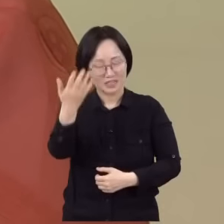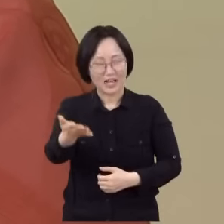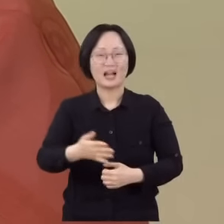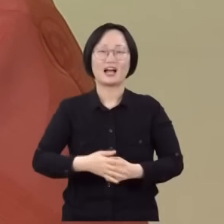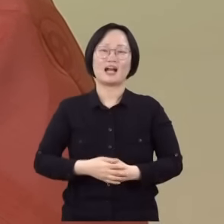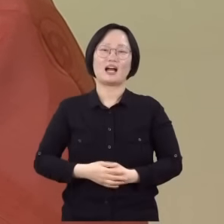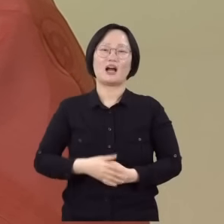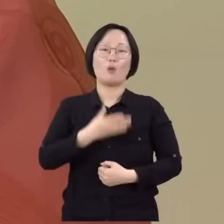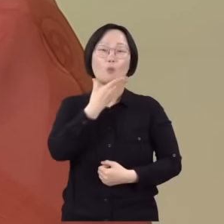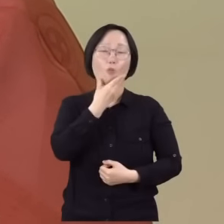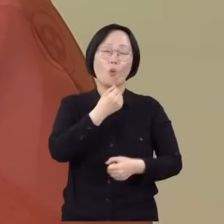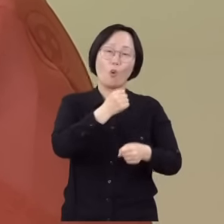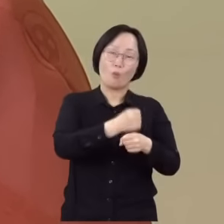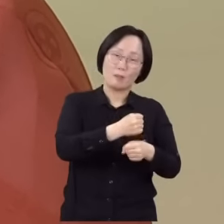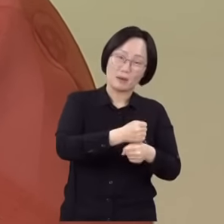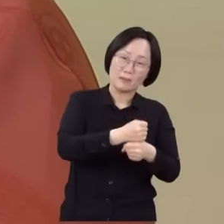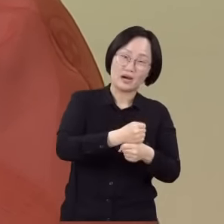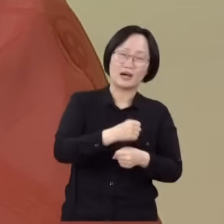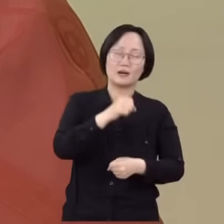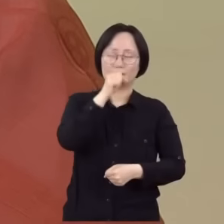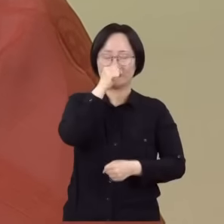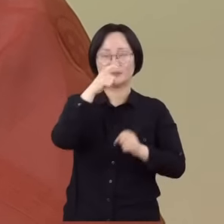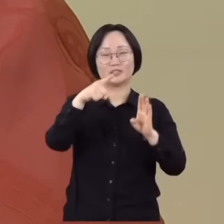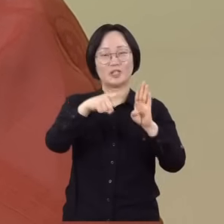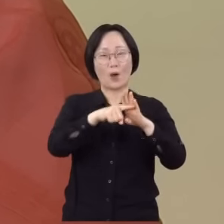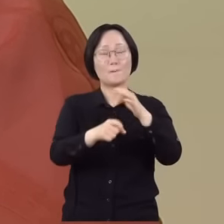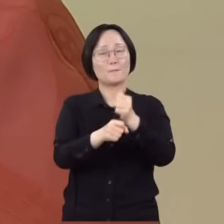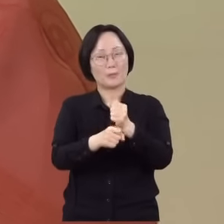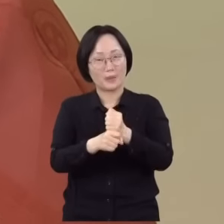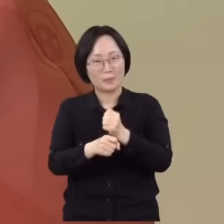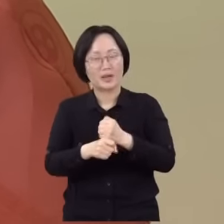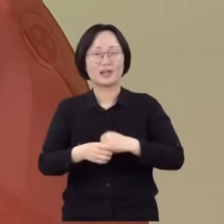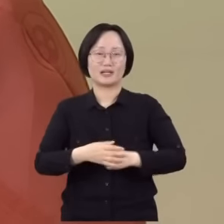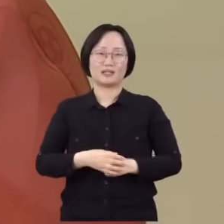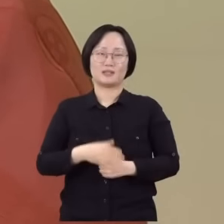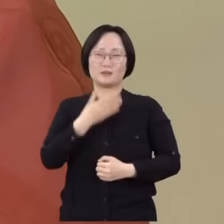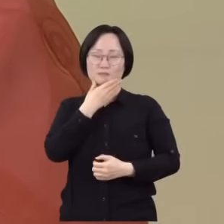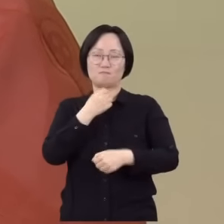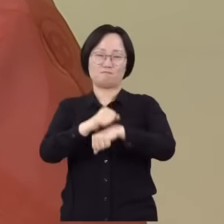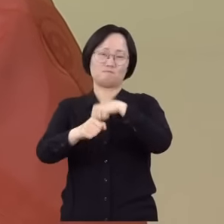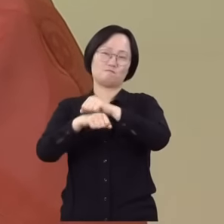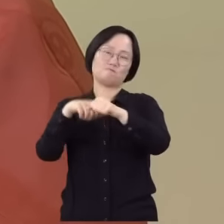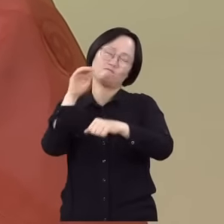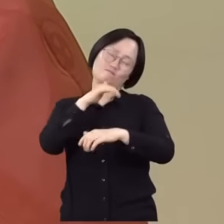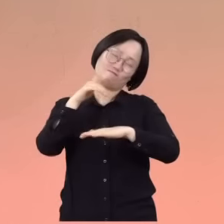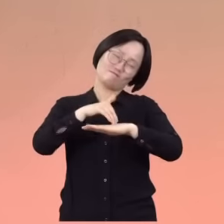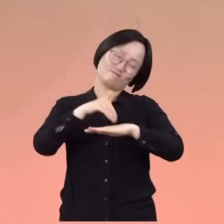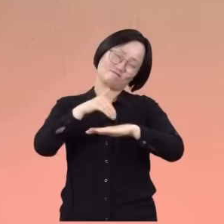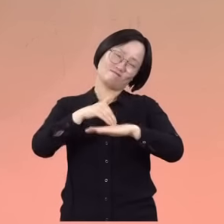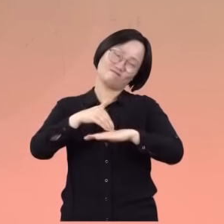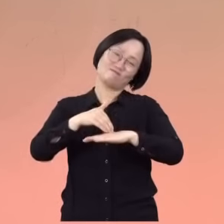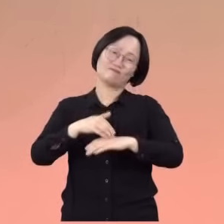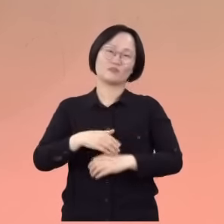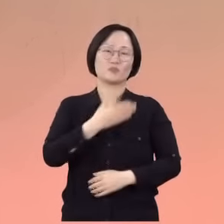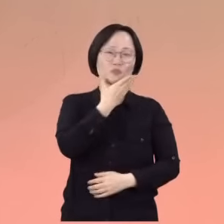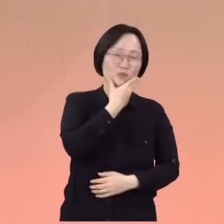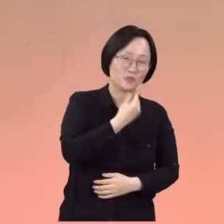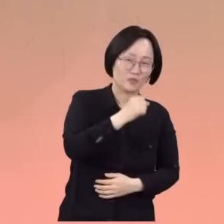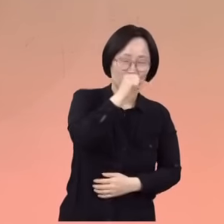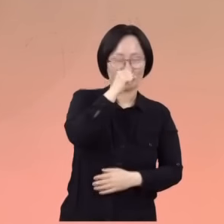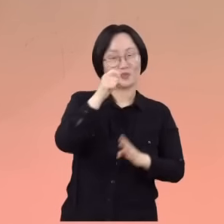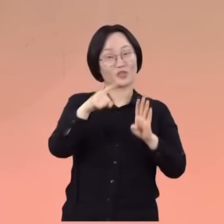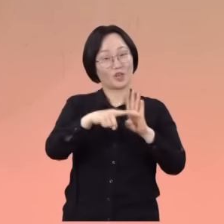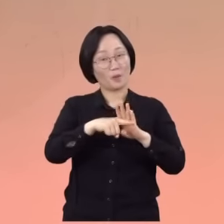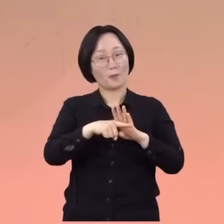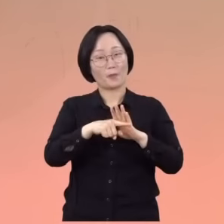복을 지으십시오 선업을 쌓으십시오 공덕을 닦으십시오 복과